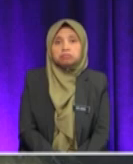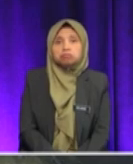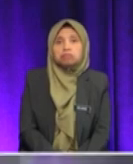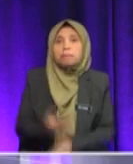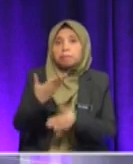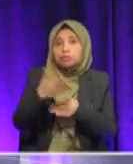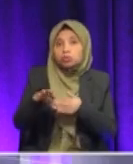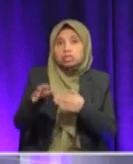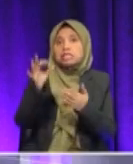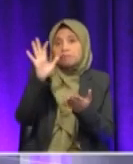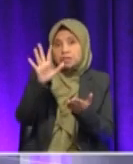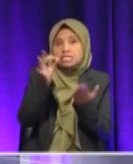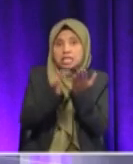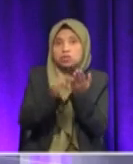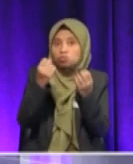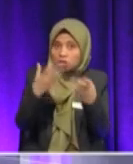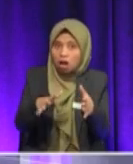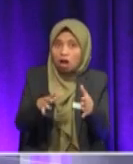20/50 sehingga